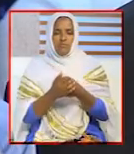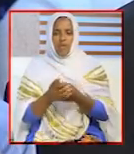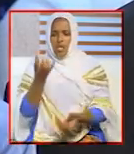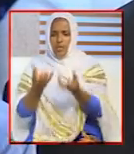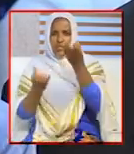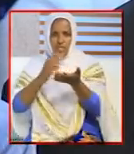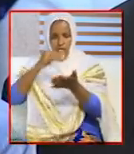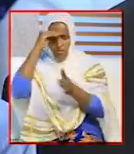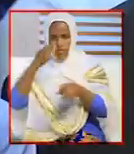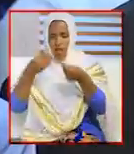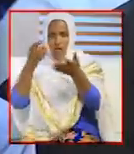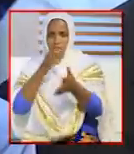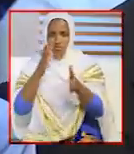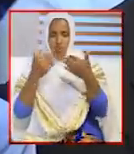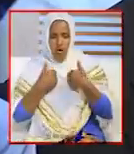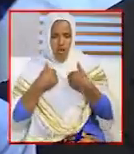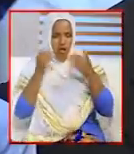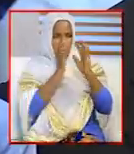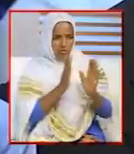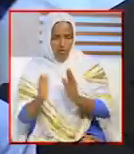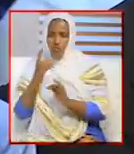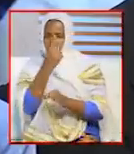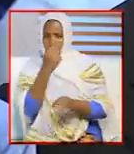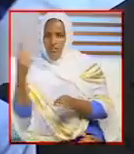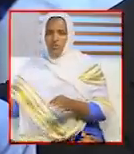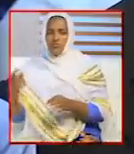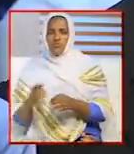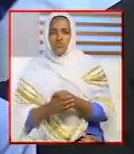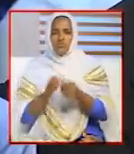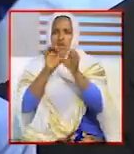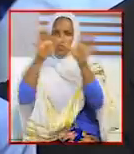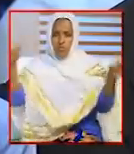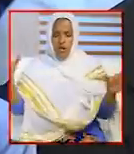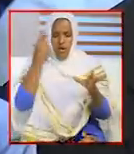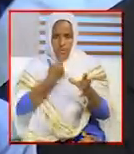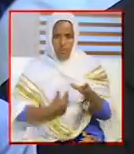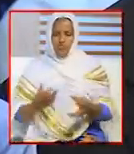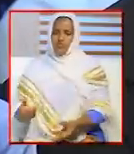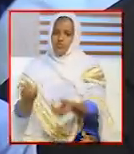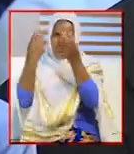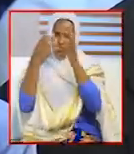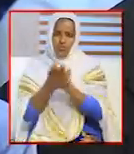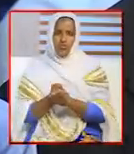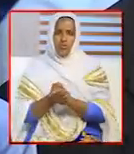ትምርትም ያልተሰጠው ካለ አዘጋይቶ እያንዳንዱና ሰማራ አባላቶች ይብዙ